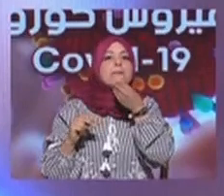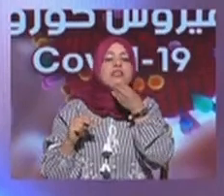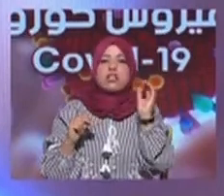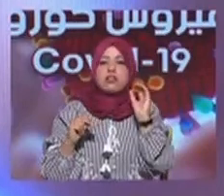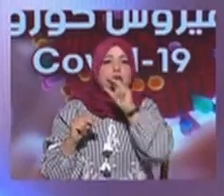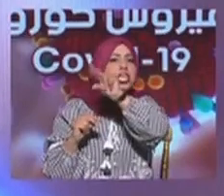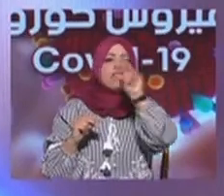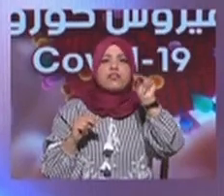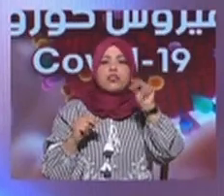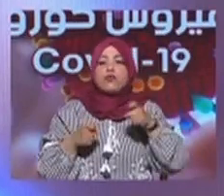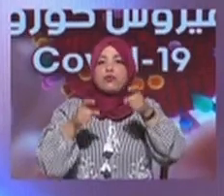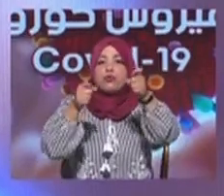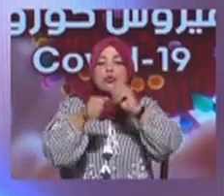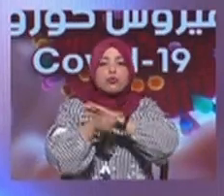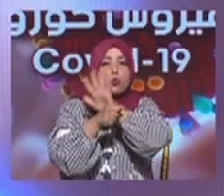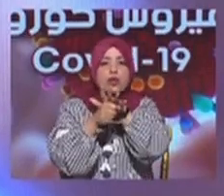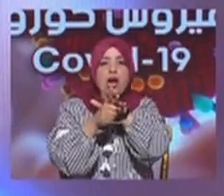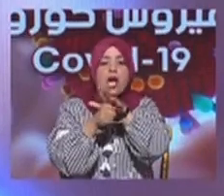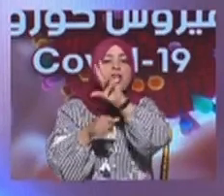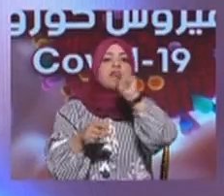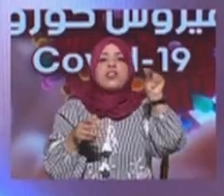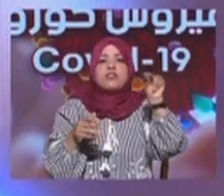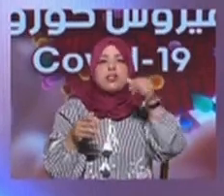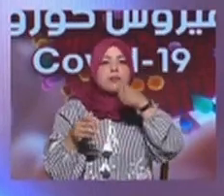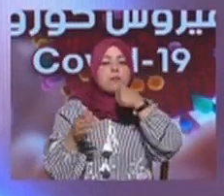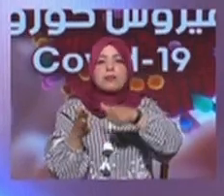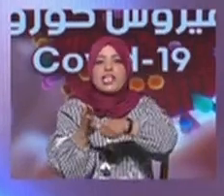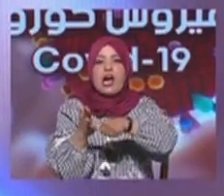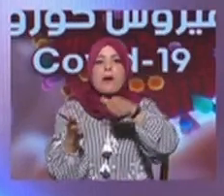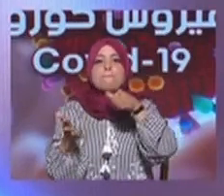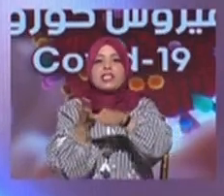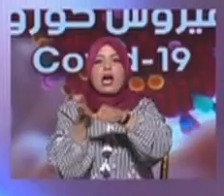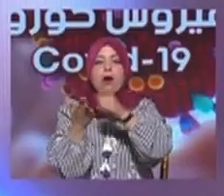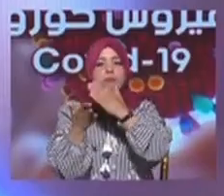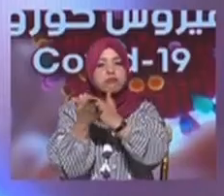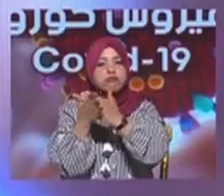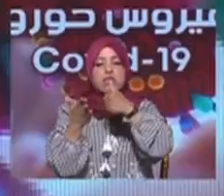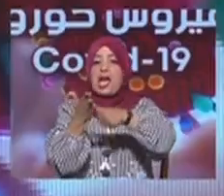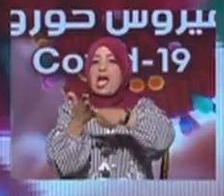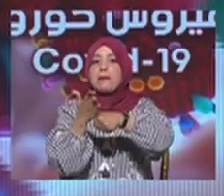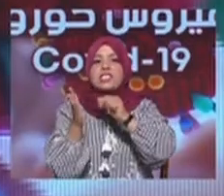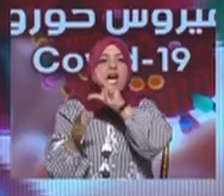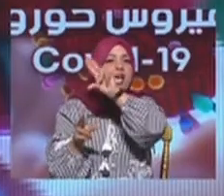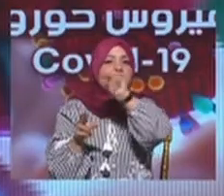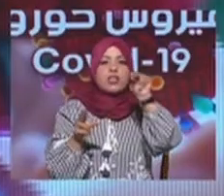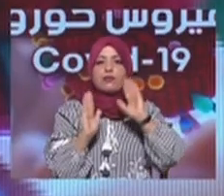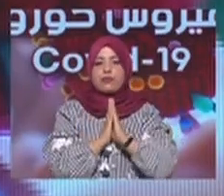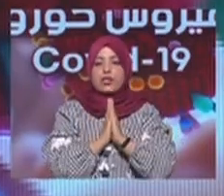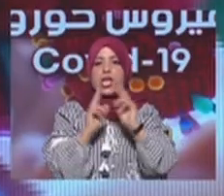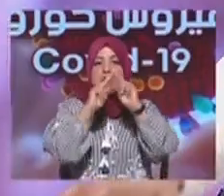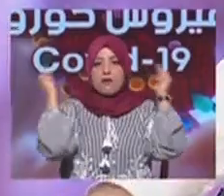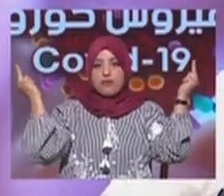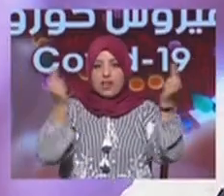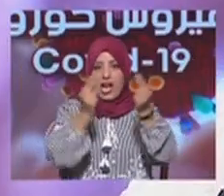هذا و نسيت قلت لي اي في